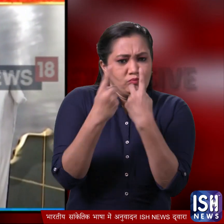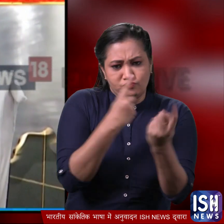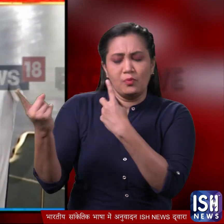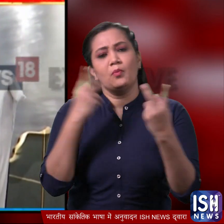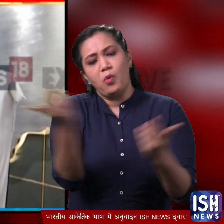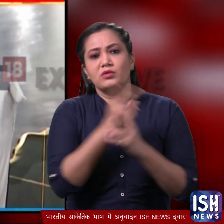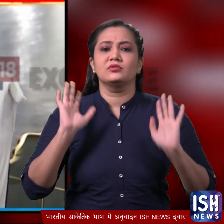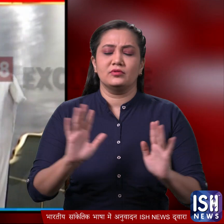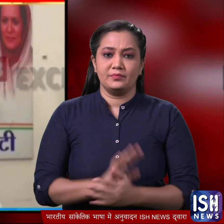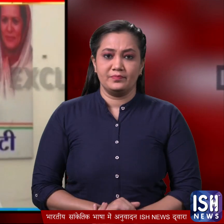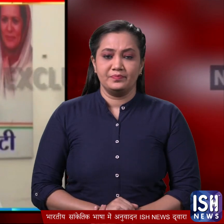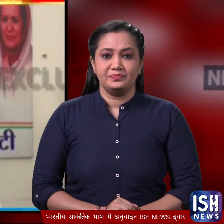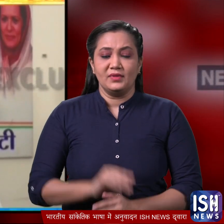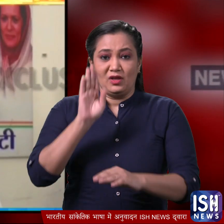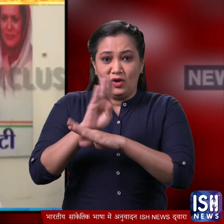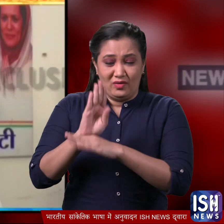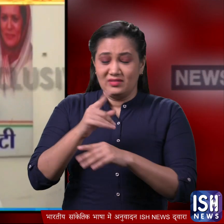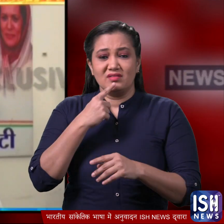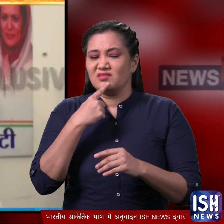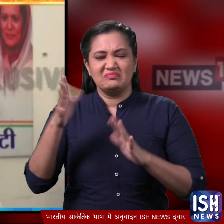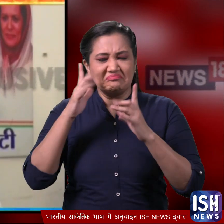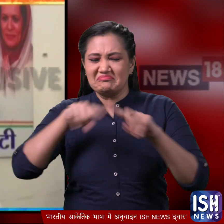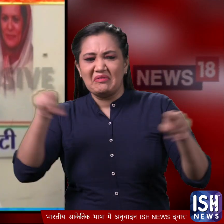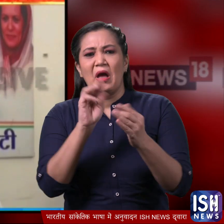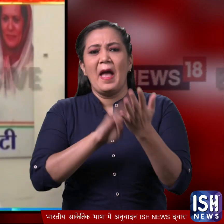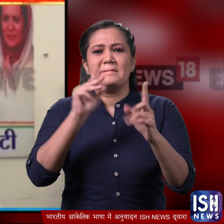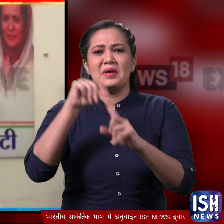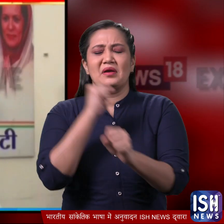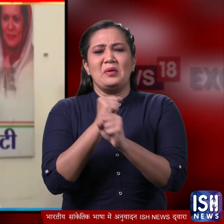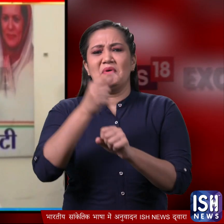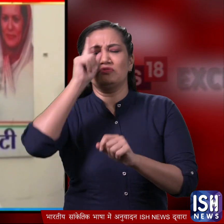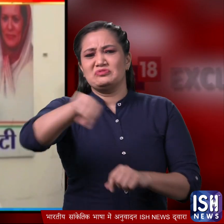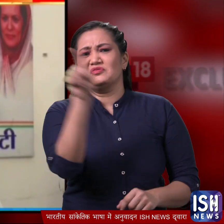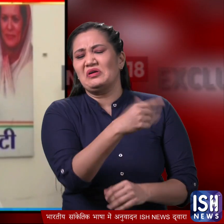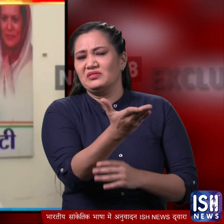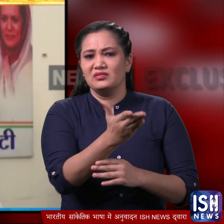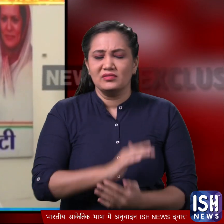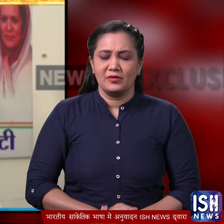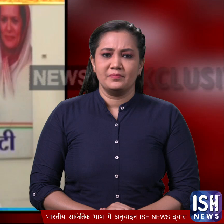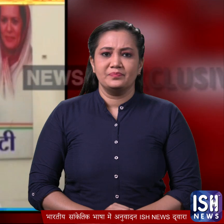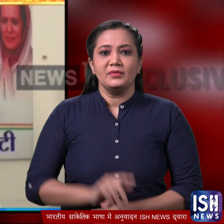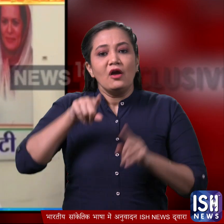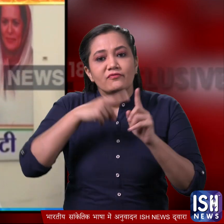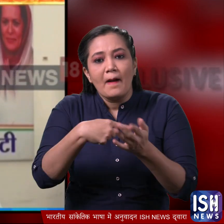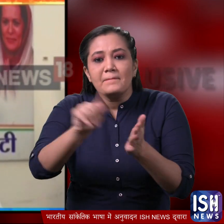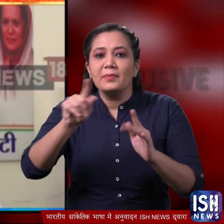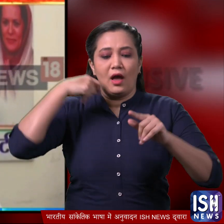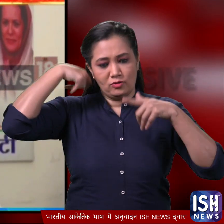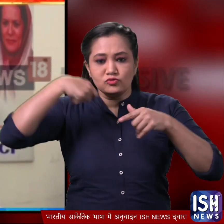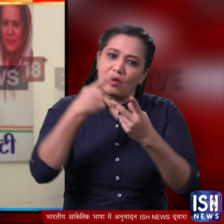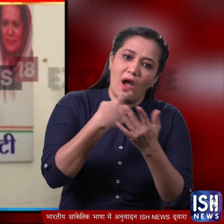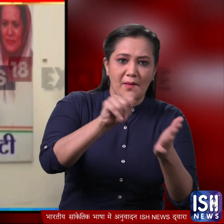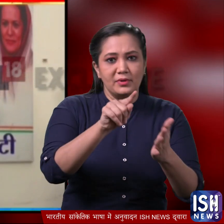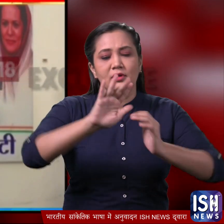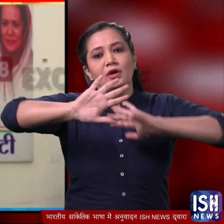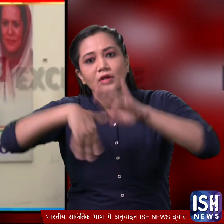दोनों पे कार्रवाई का विचार कर रहे हैं। लेकिन कांग्रेस ने मध्य प्रदेश सरकार की नीयत पर ही सवाल उठा दिए। खुद शिवराज सरकार ऐसी फिल्मों के निर्माण की अनुमति देती